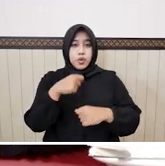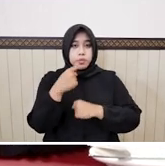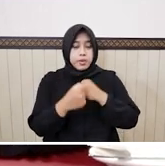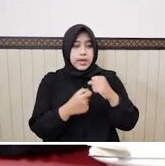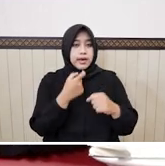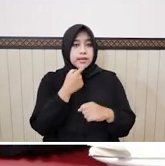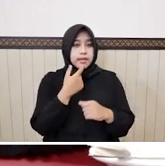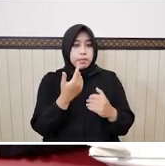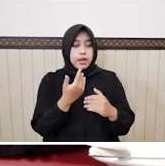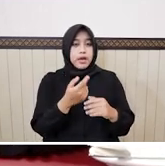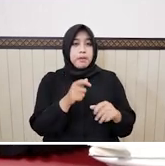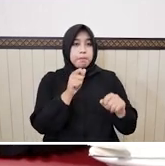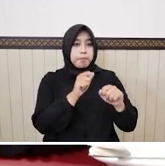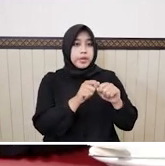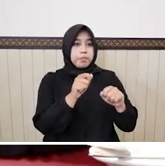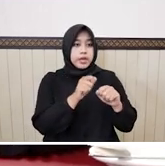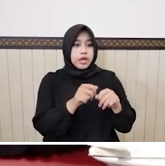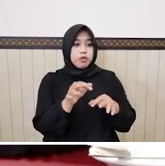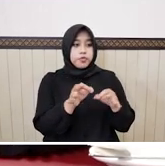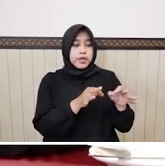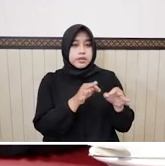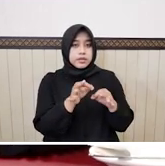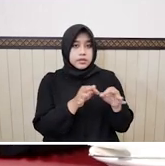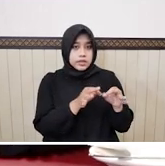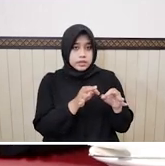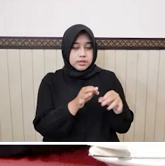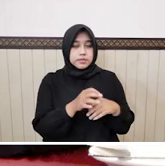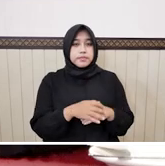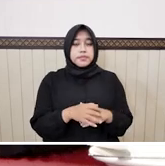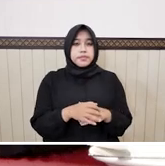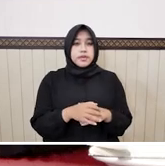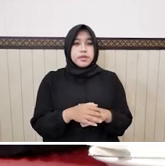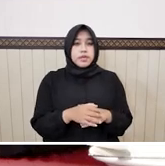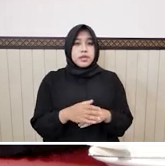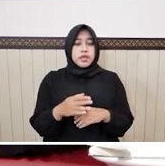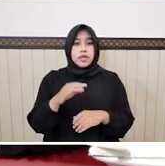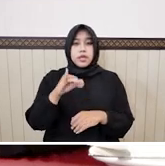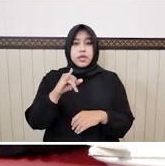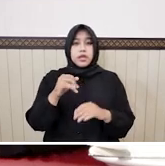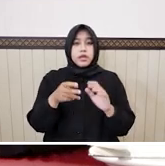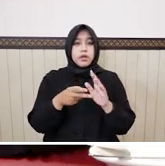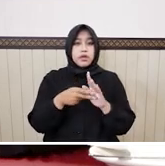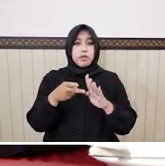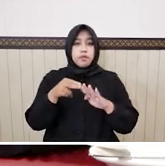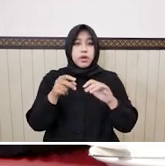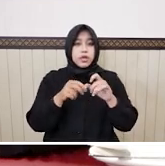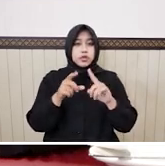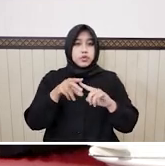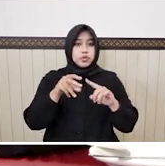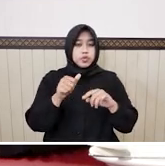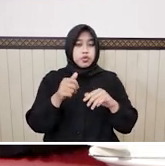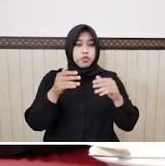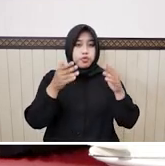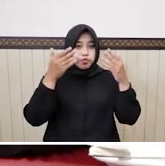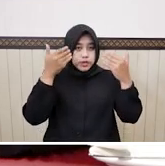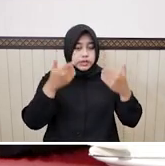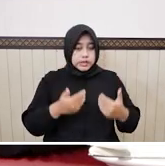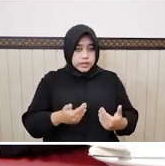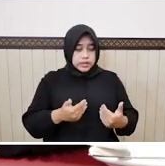terkait dengan pembenahan sarana dan prasarana serta infrastruktur fisiknya juga